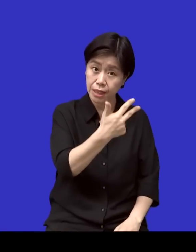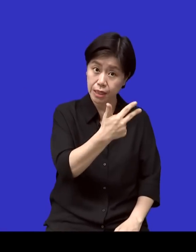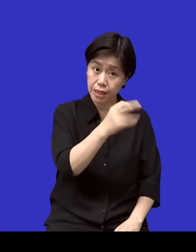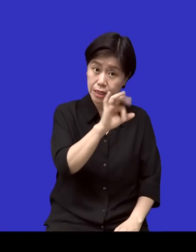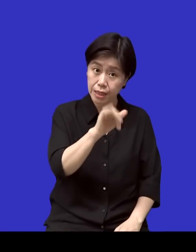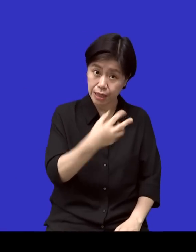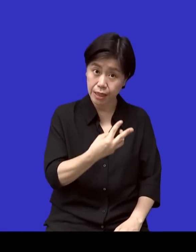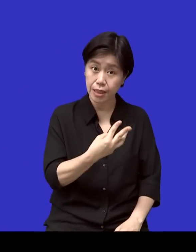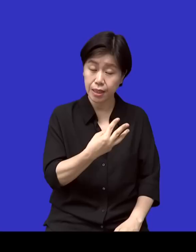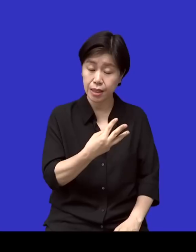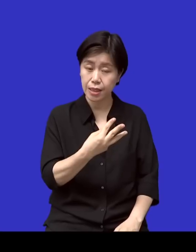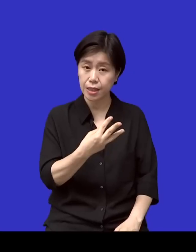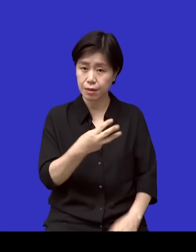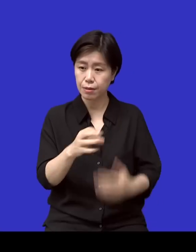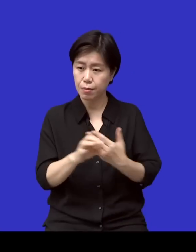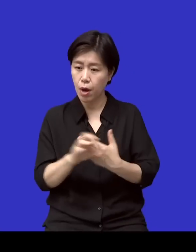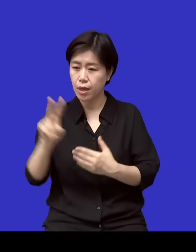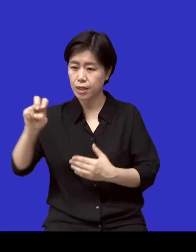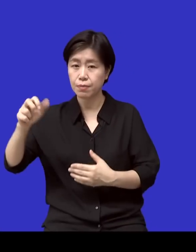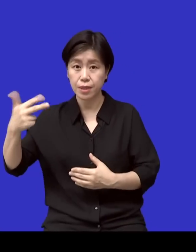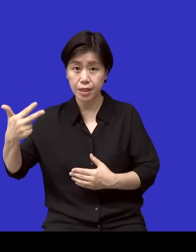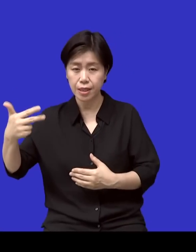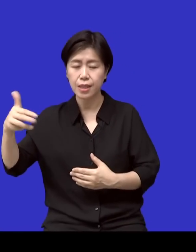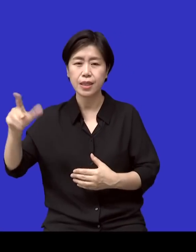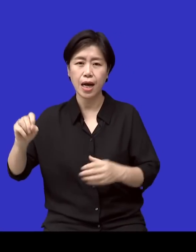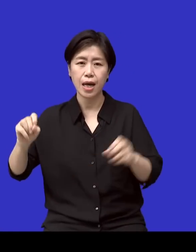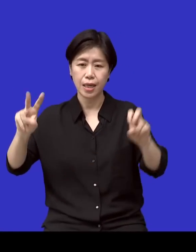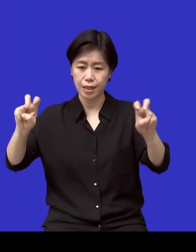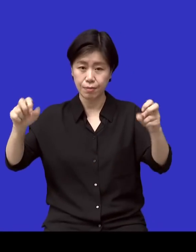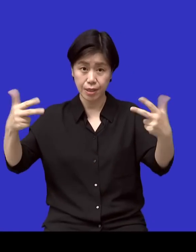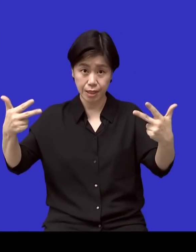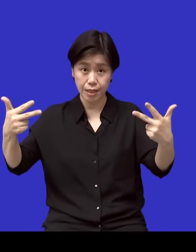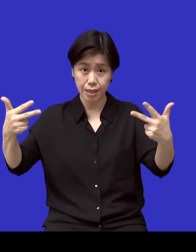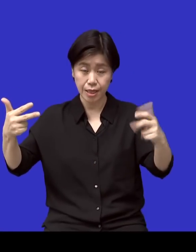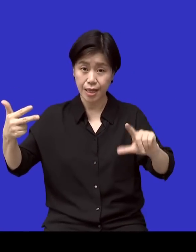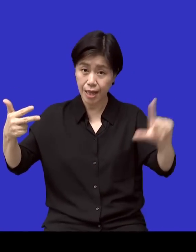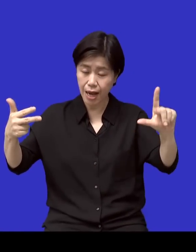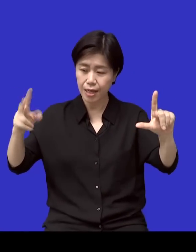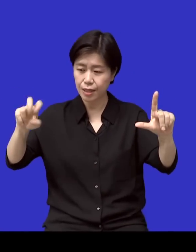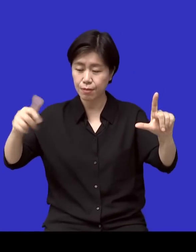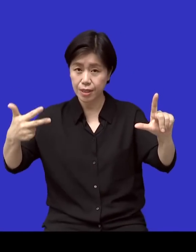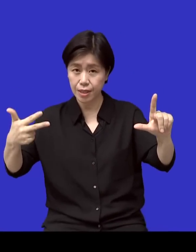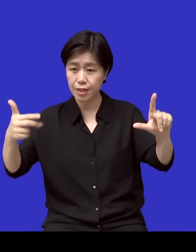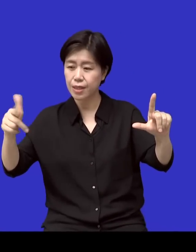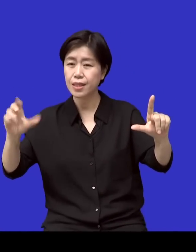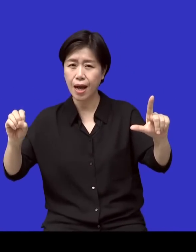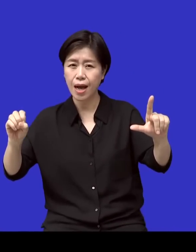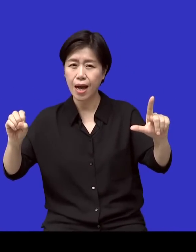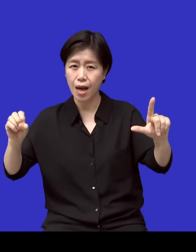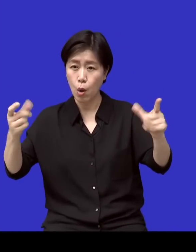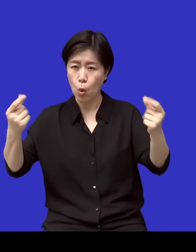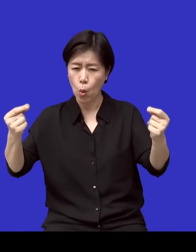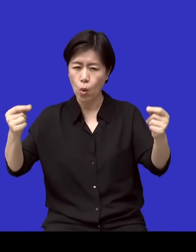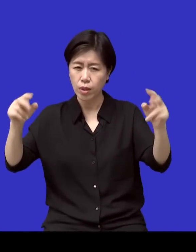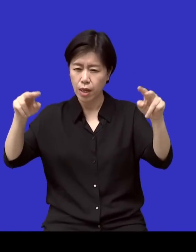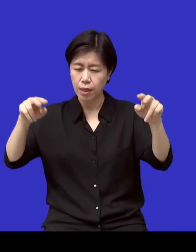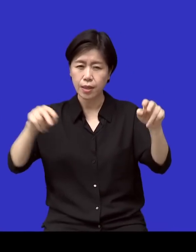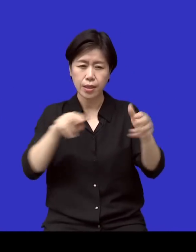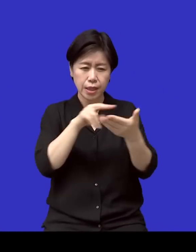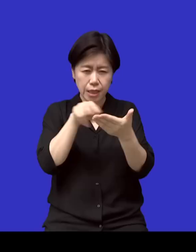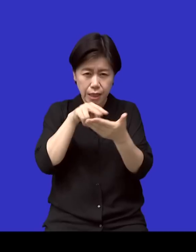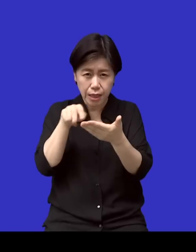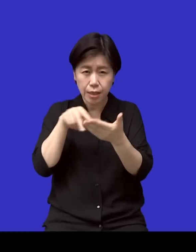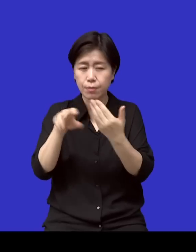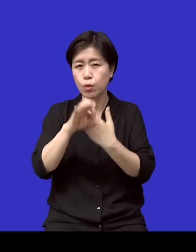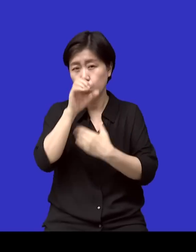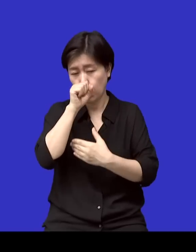오늘 28장을 읽어라. 예. 자기 전에. 맞아요. 맞아요. 그래서 항상 28장을 읽고 묵상을 하고 다음 날이면 29장을 읽고 묵상을 하고 그